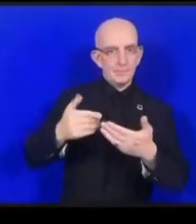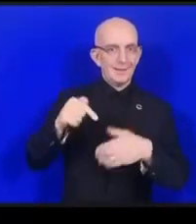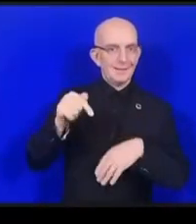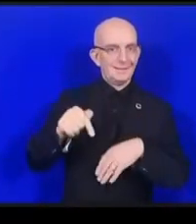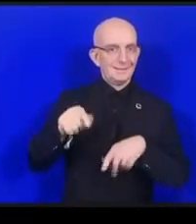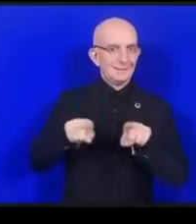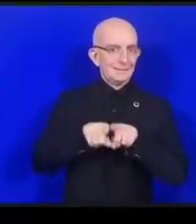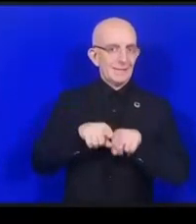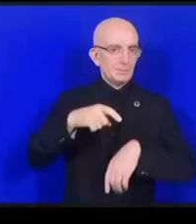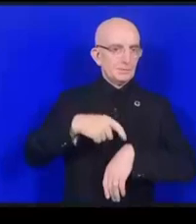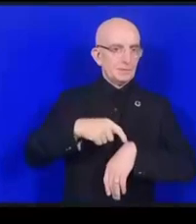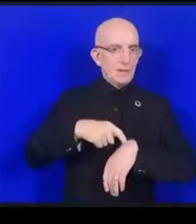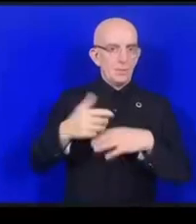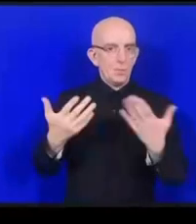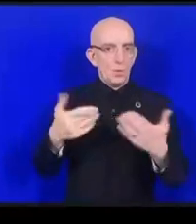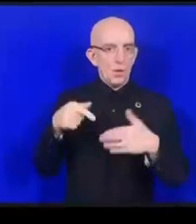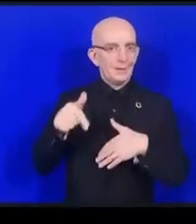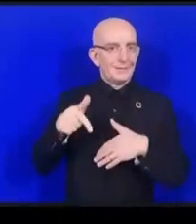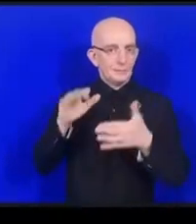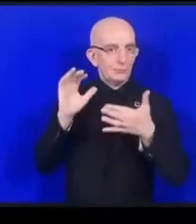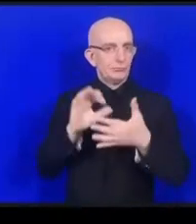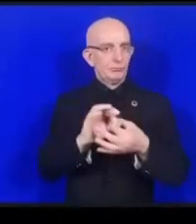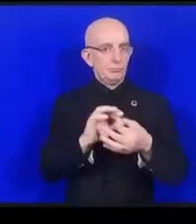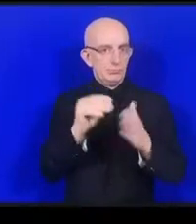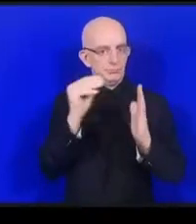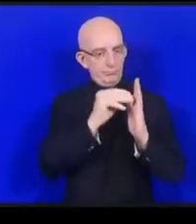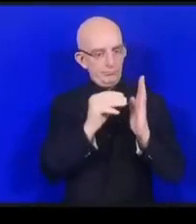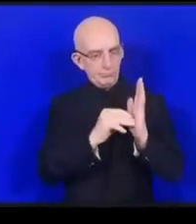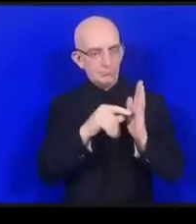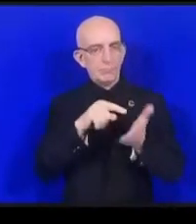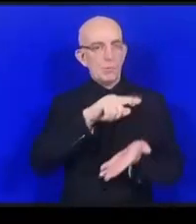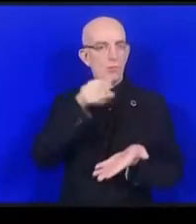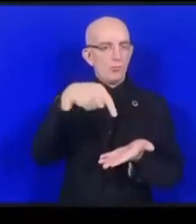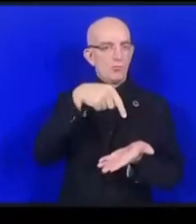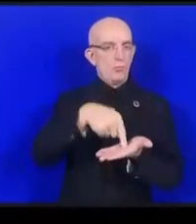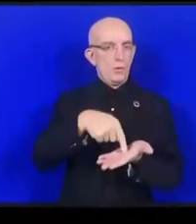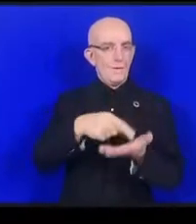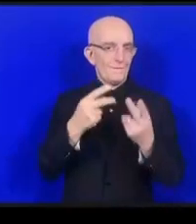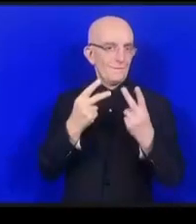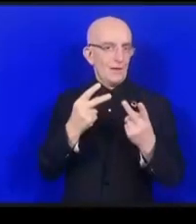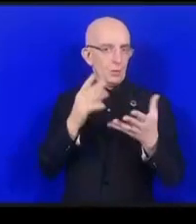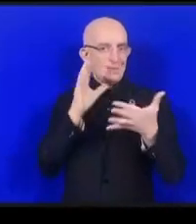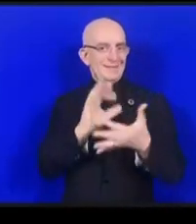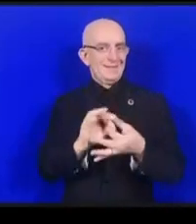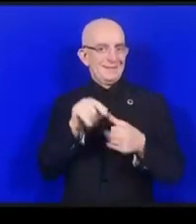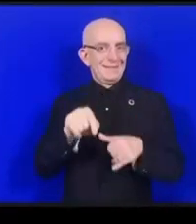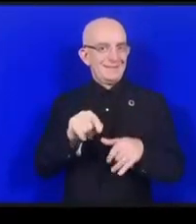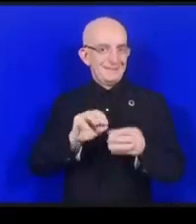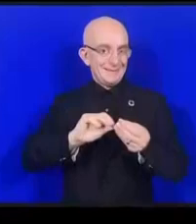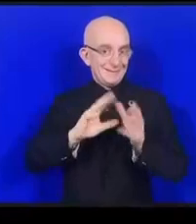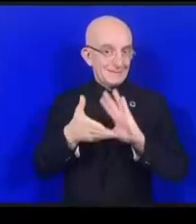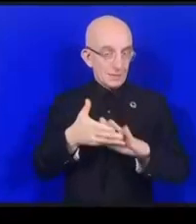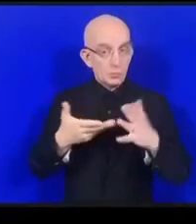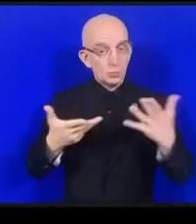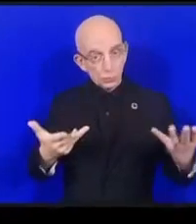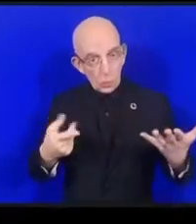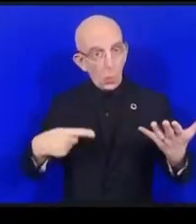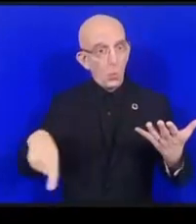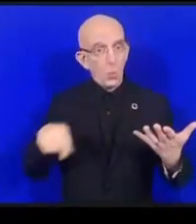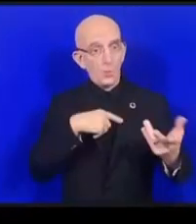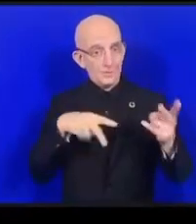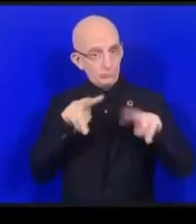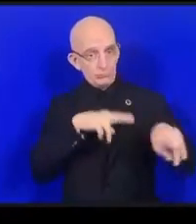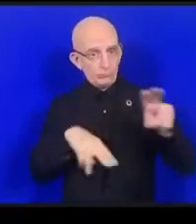коалиция разрабатывая передовые практики необходимые для того чтобы интернет вещей или вещи